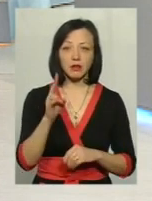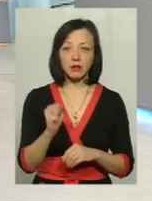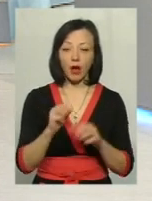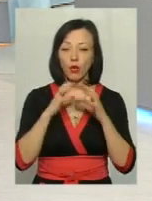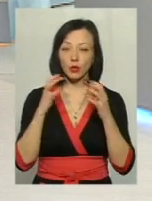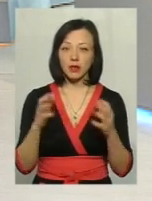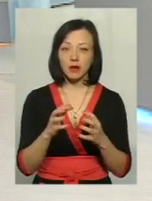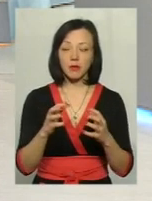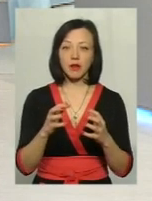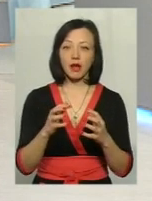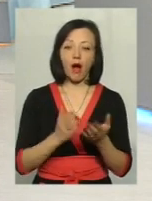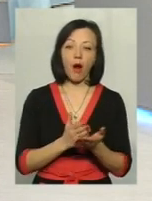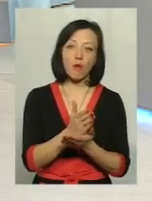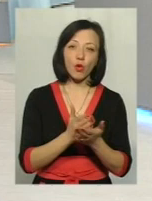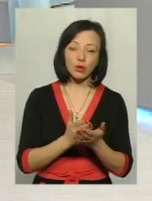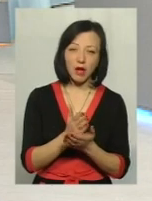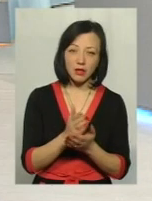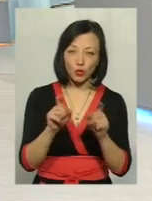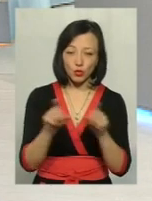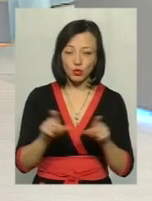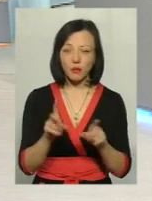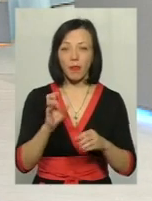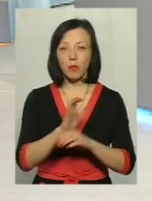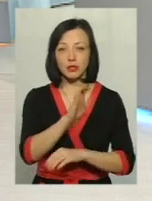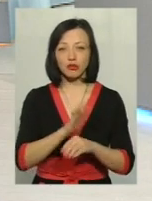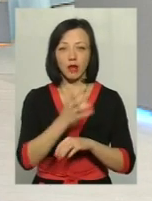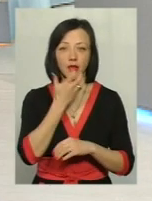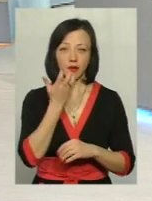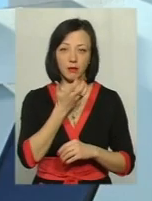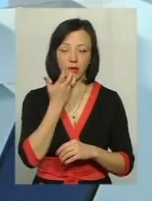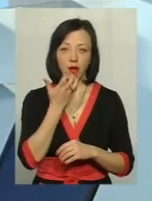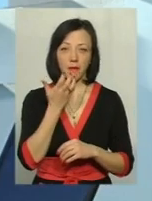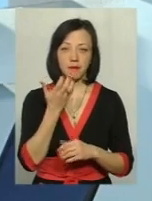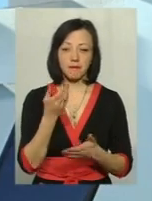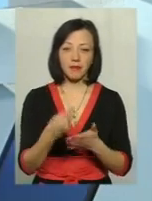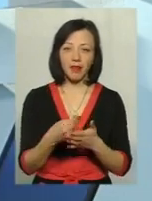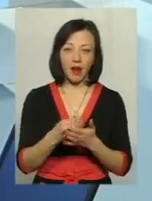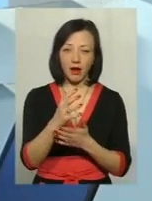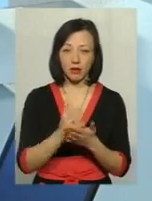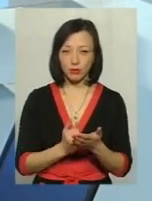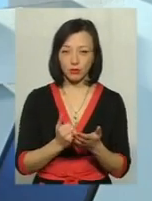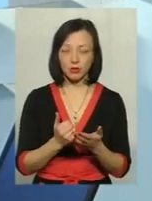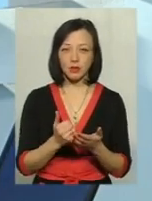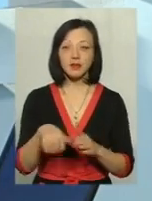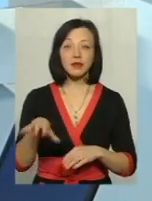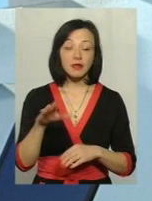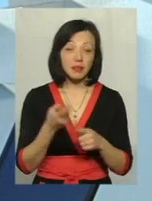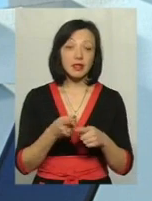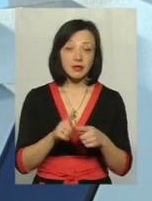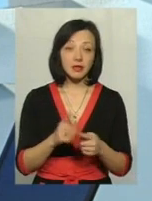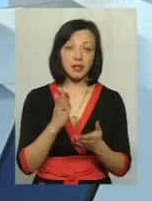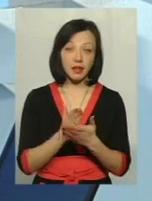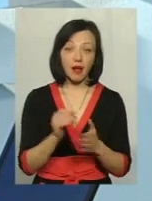утримання абонентської служби, на постачання тепла, матеріальні ресурси. Тобто є